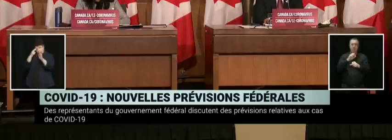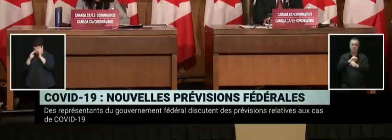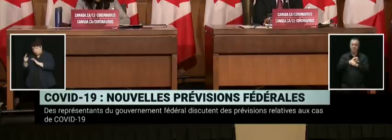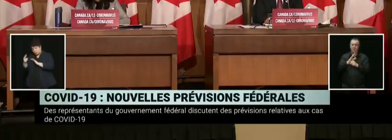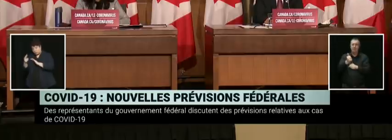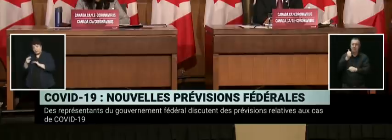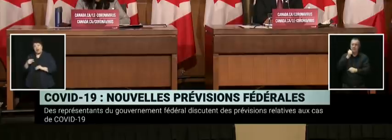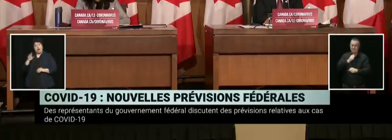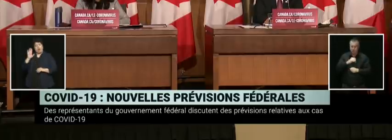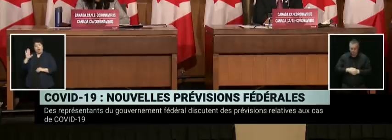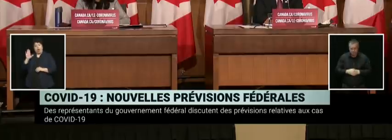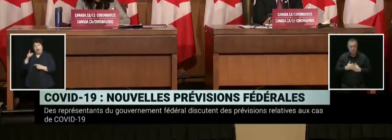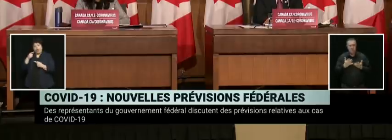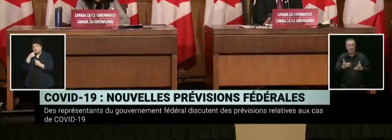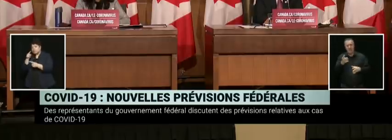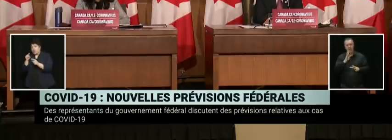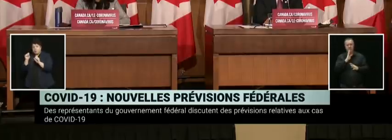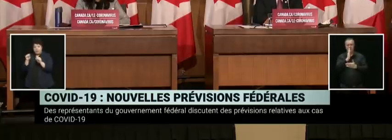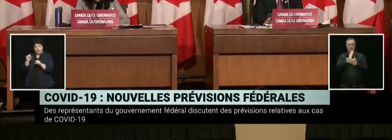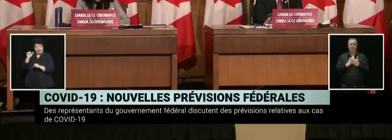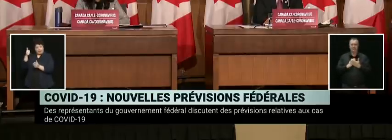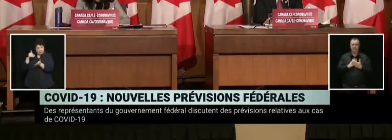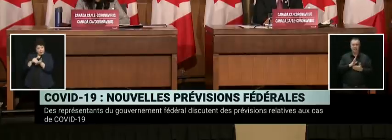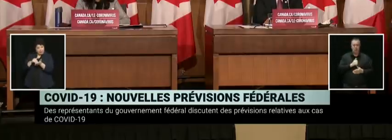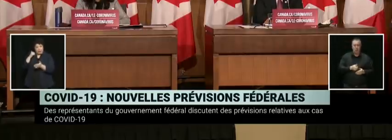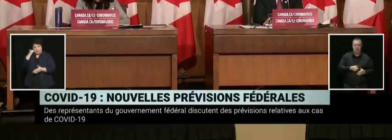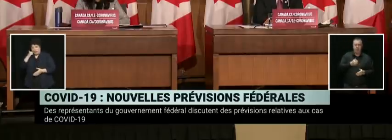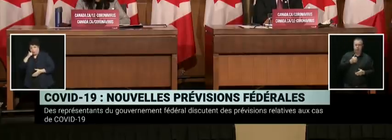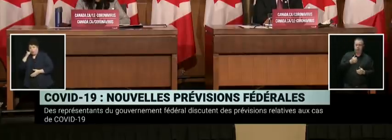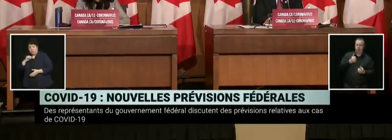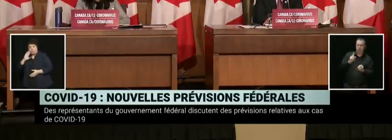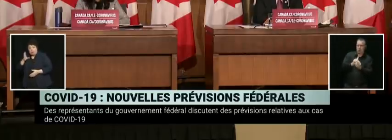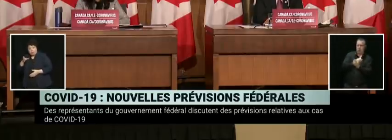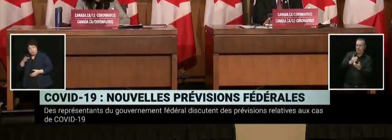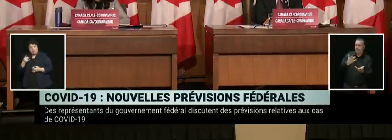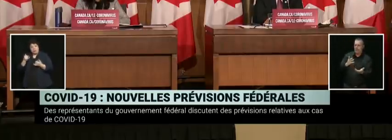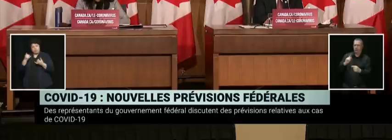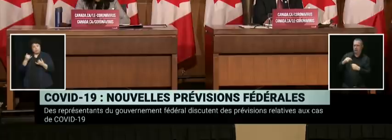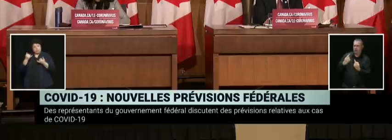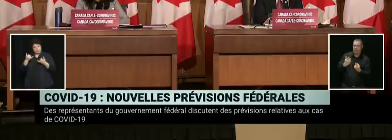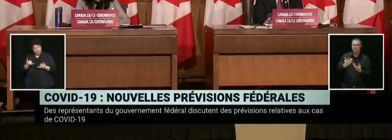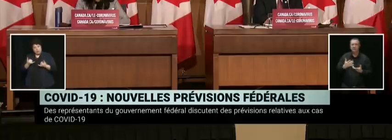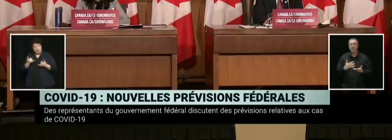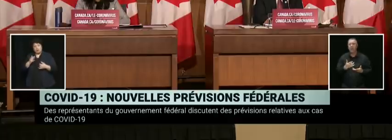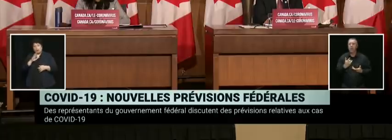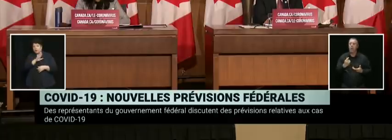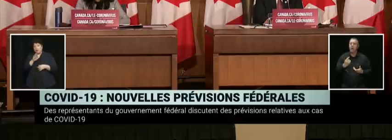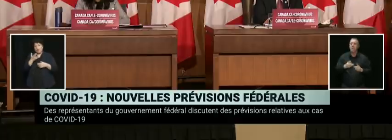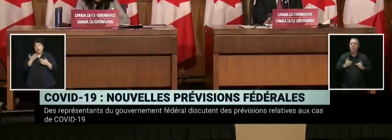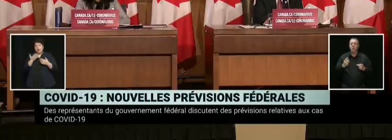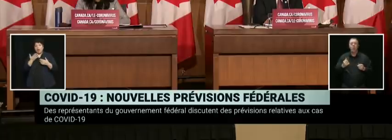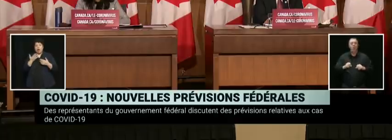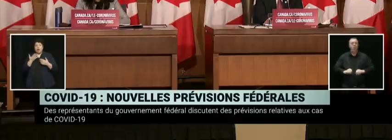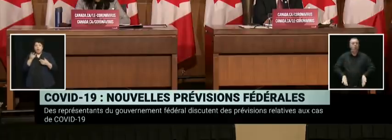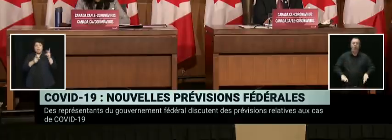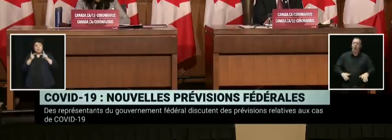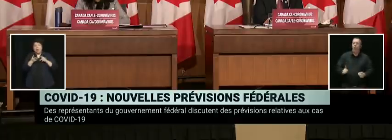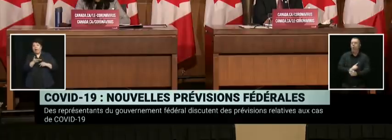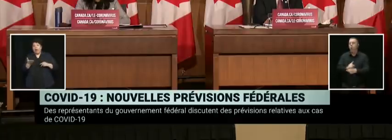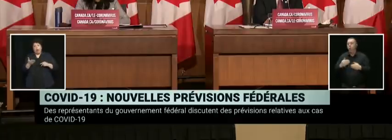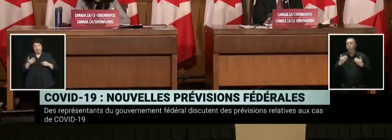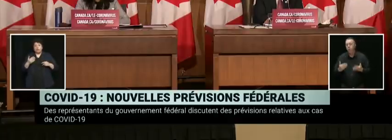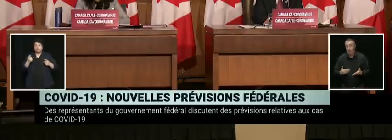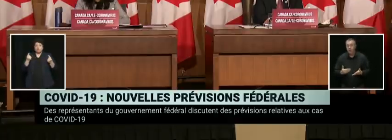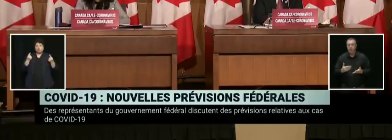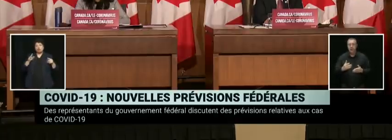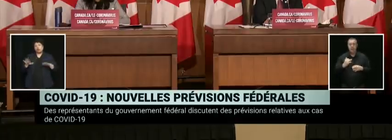y a eu plus de contacts, que les gens ont laissé tomber leur garde pendant les fêtes, mais en même temps, on voit que vos projections, finalement, aujourd'hui,